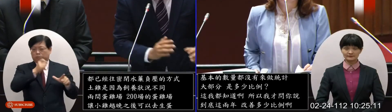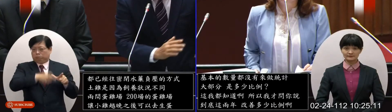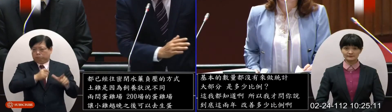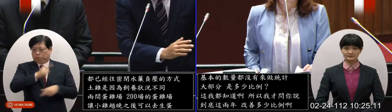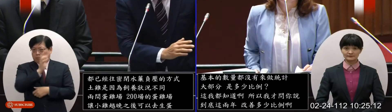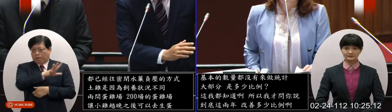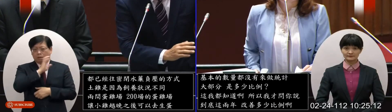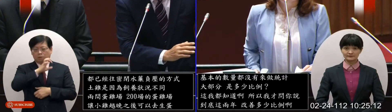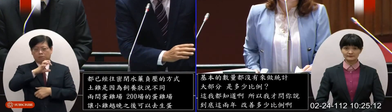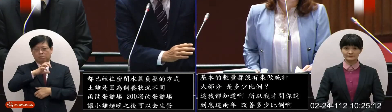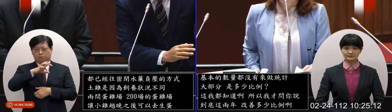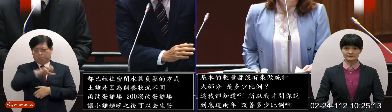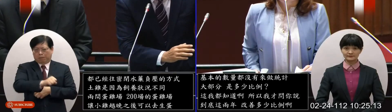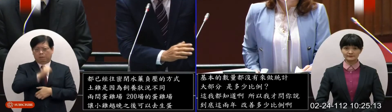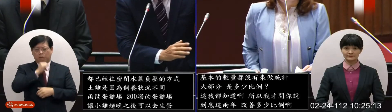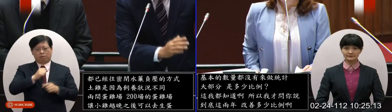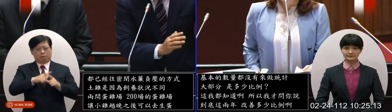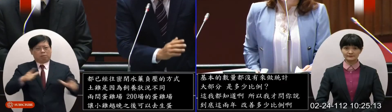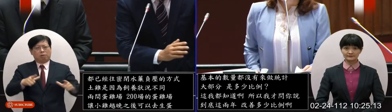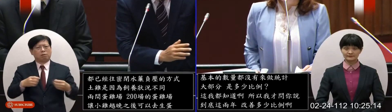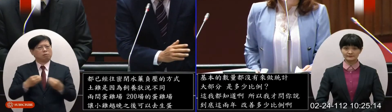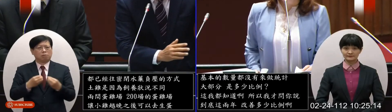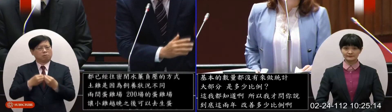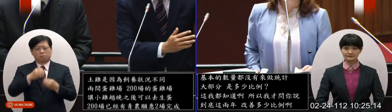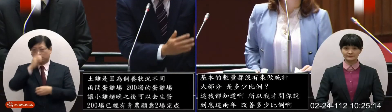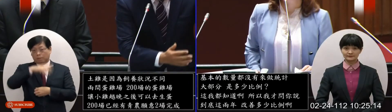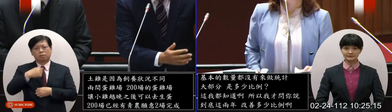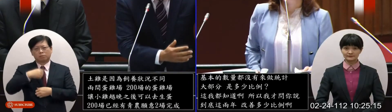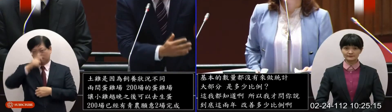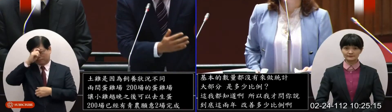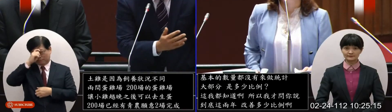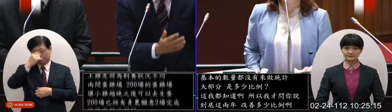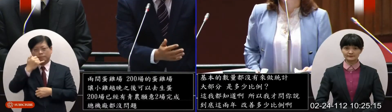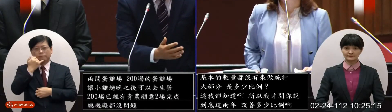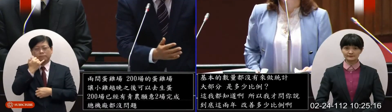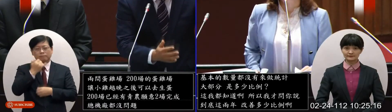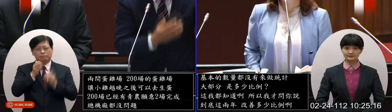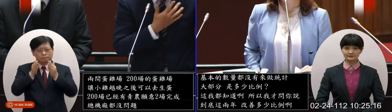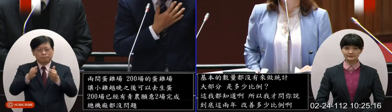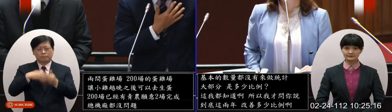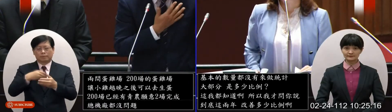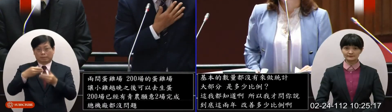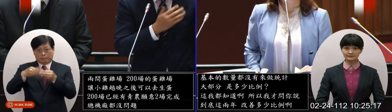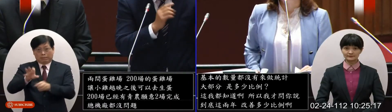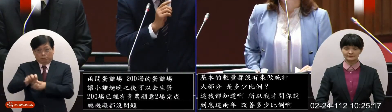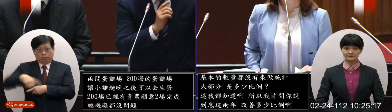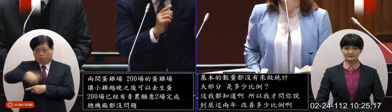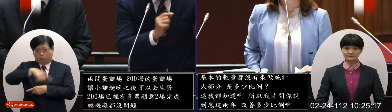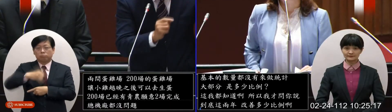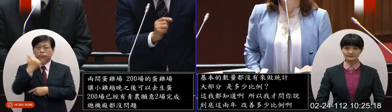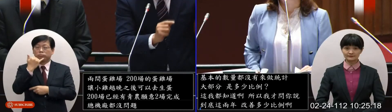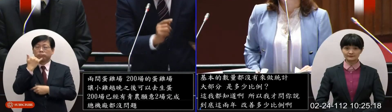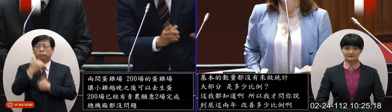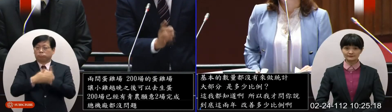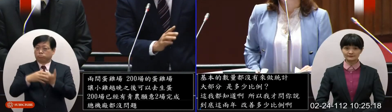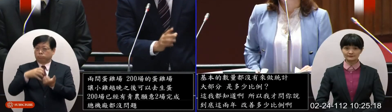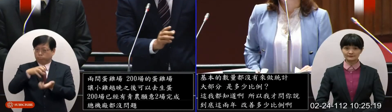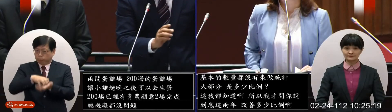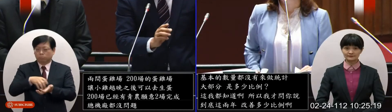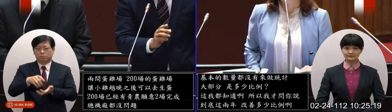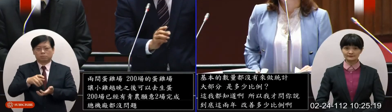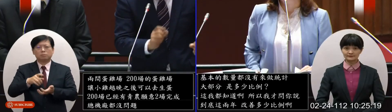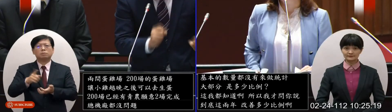业占了整个市场的占有率，所以这个部分我们才会跟蛋农让他确保